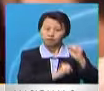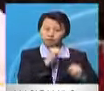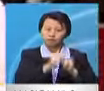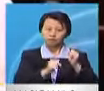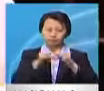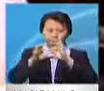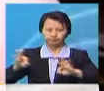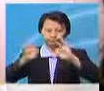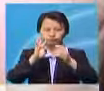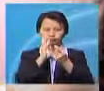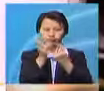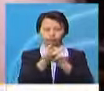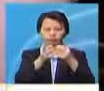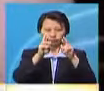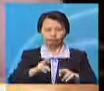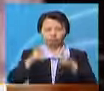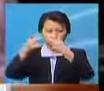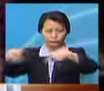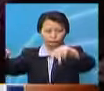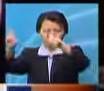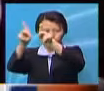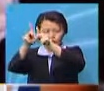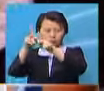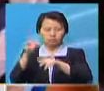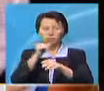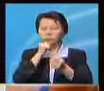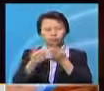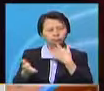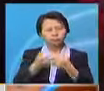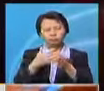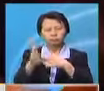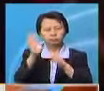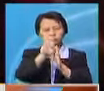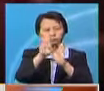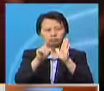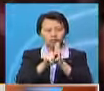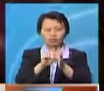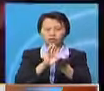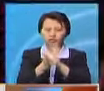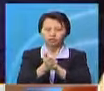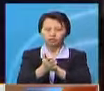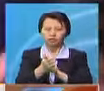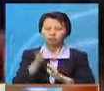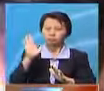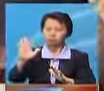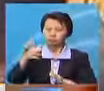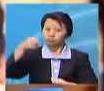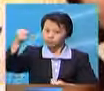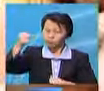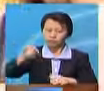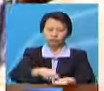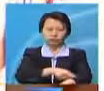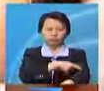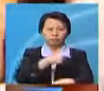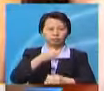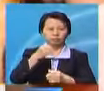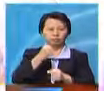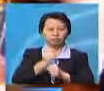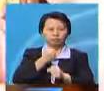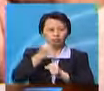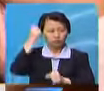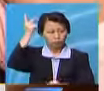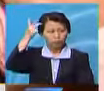Sikap mengutamakan kebajikan rakyat Kuala Kangsar tanpa mengira latar belakang menjadi prinsip Allahyarham sepanjang kerjaya sebagai